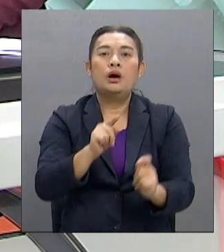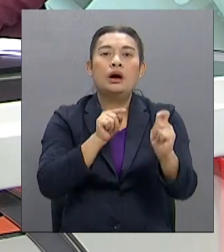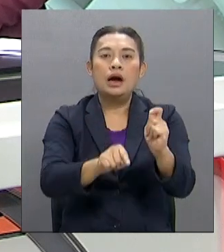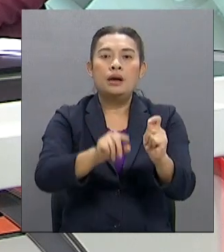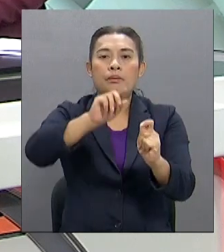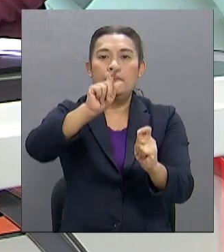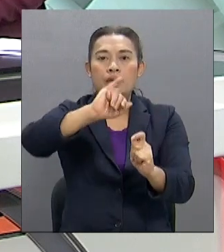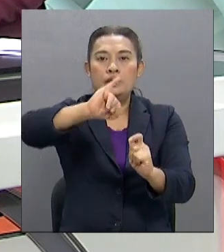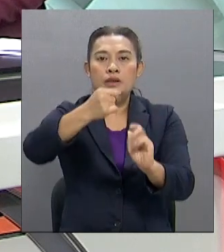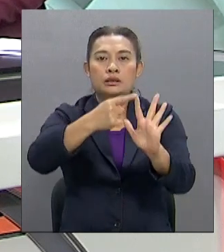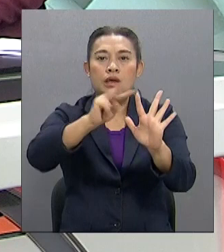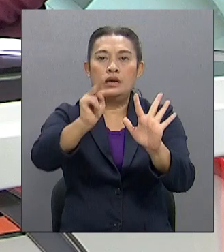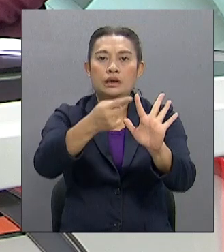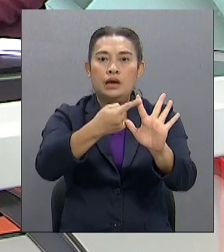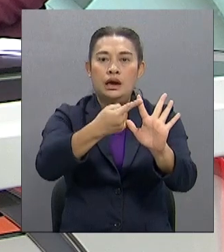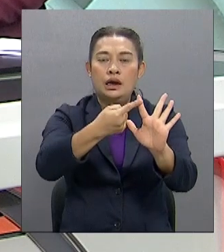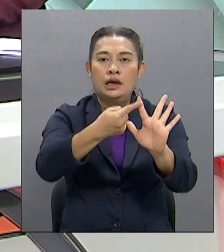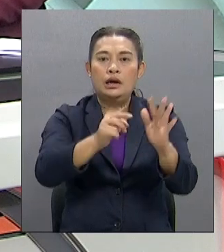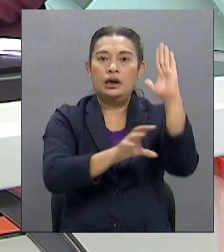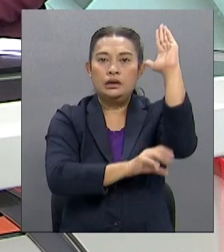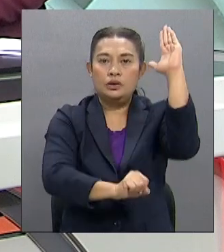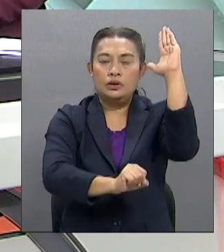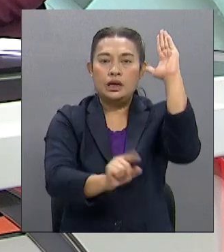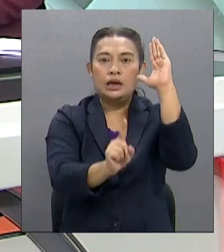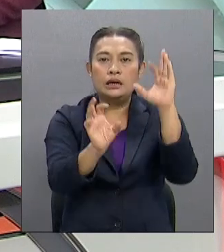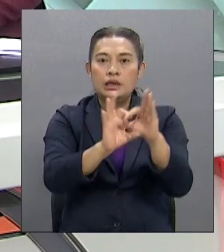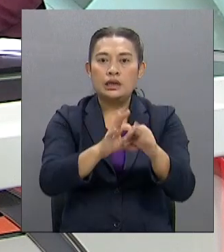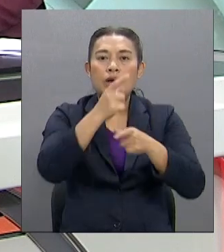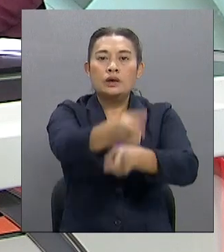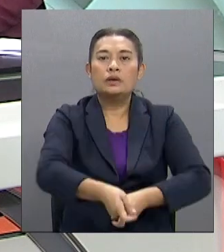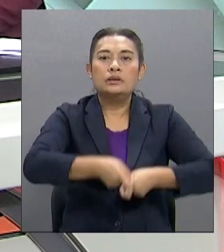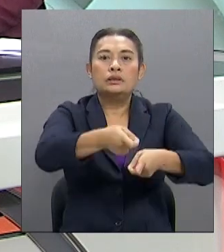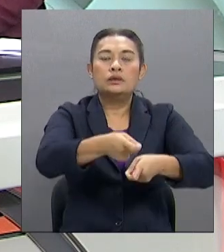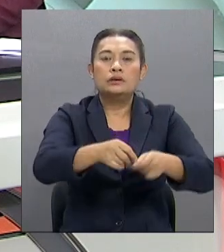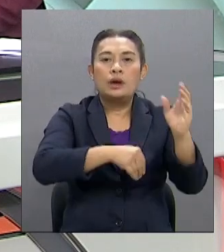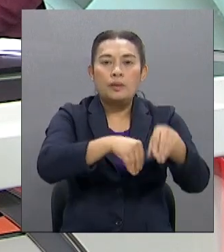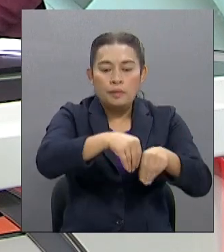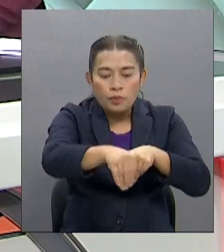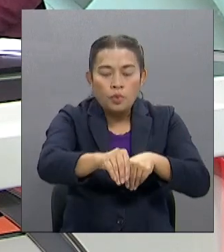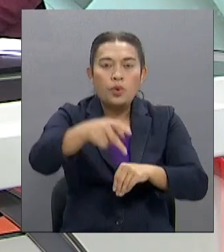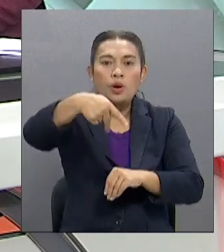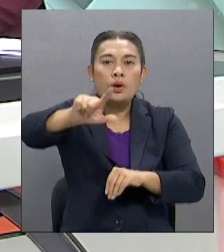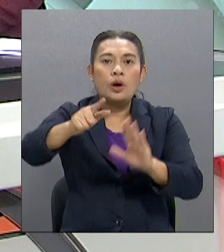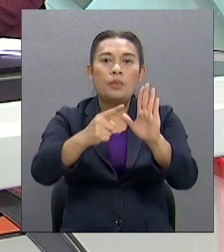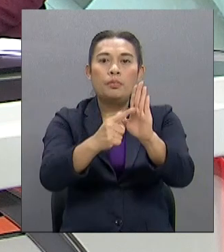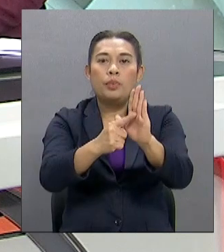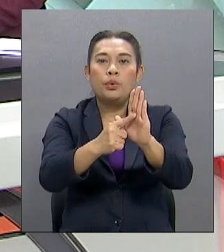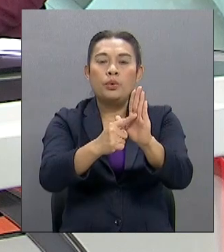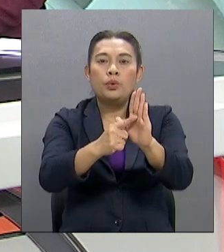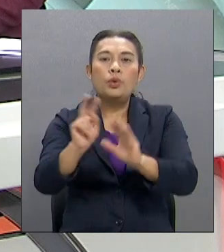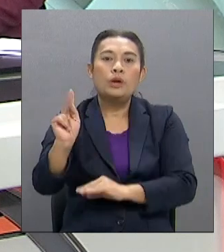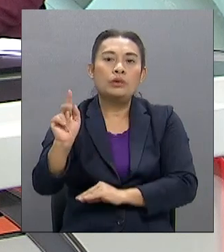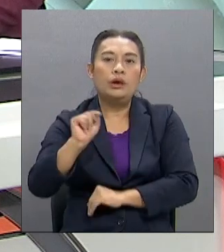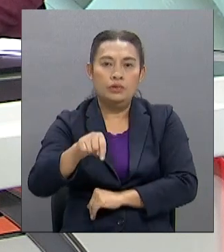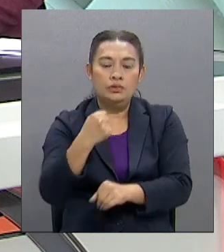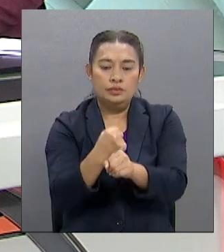านะคะโดยเกษตรกรที่นั่นก็หันมาปลูกพลูซึ่งเป็นพืชปลูกง่ายเหมาะกับทุกสภาพพื้นที่ทุกฤดูกาลค่ะแล้วก็ยังสามาร